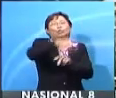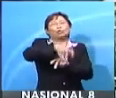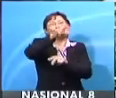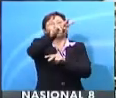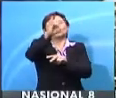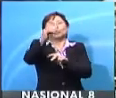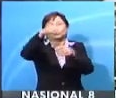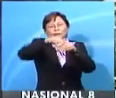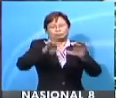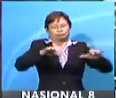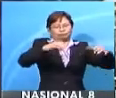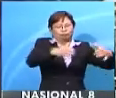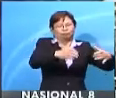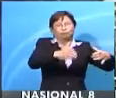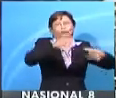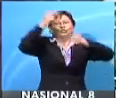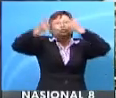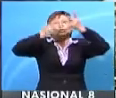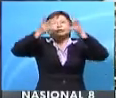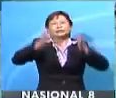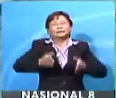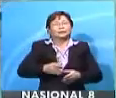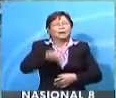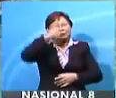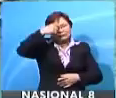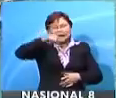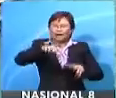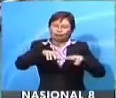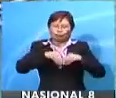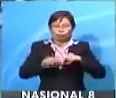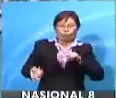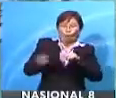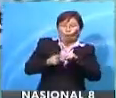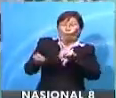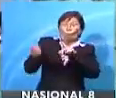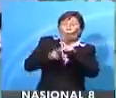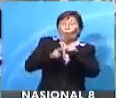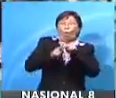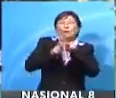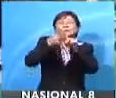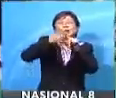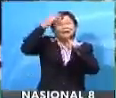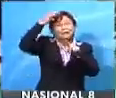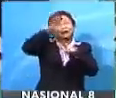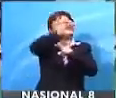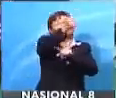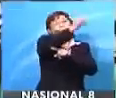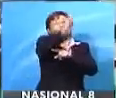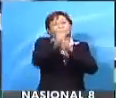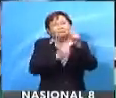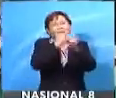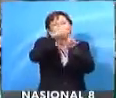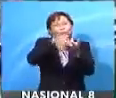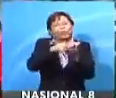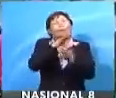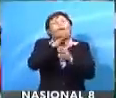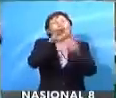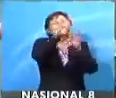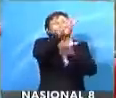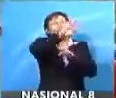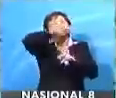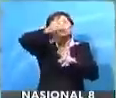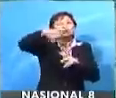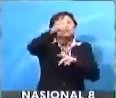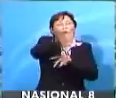20 dalam satu kumpulan turis. Thailand menerima peningkatan pelancong dari China sebanyak 10% tahun ini berjumlah 4